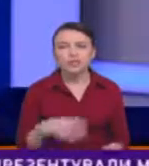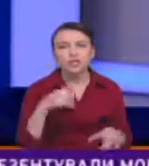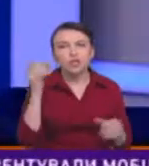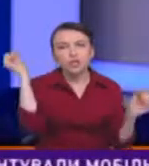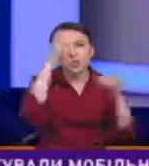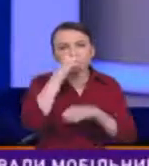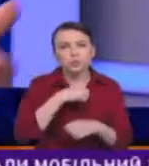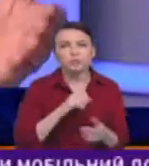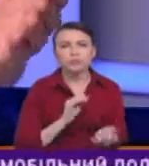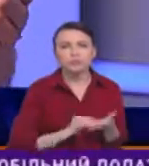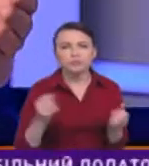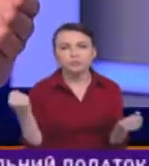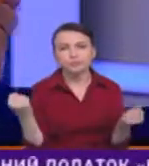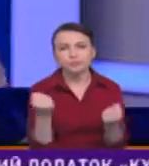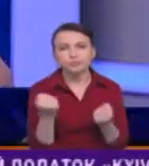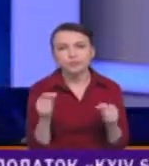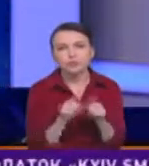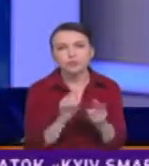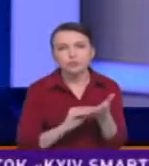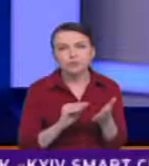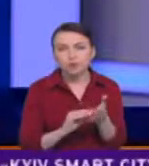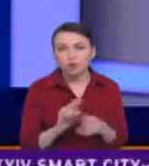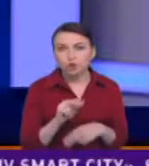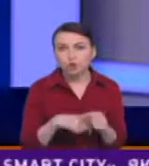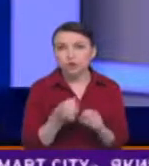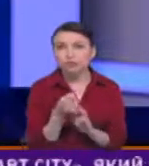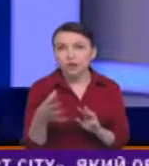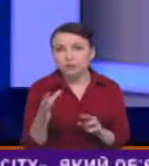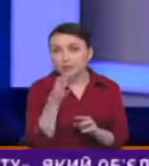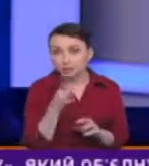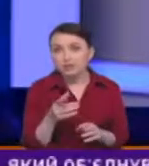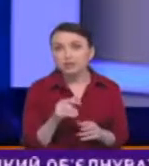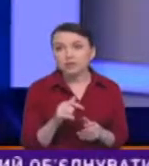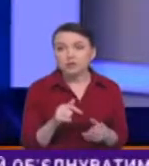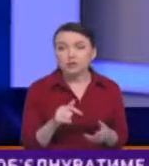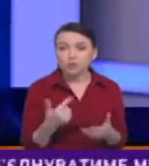Ну, вот ерунду написал, а теперь выходит, что мы через 15 лет до ерунды Шишкина уже